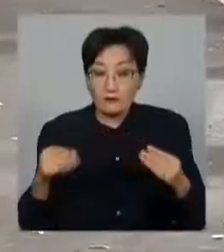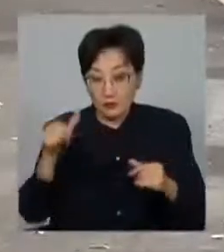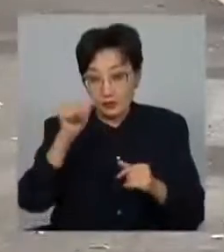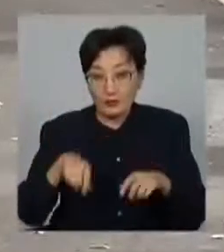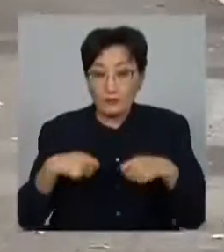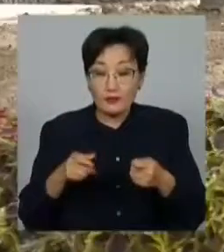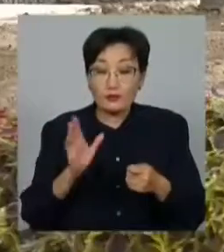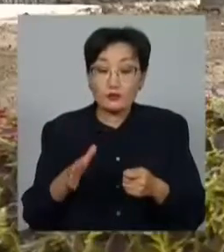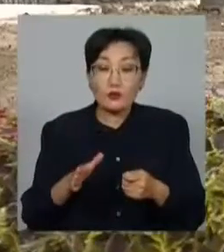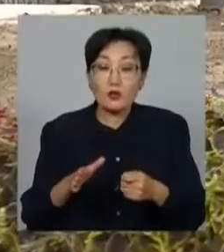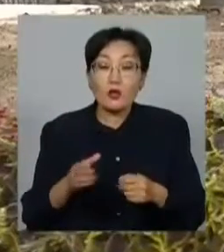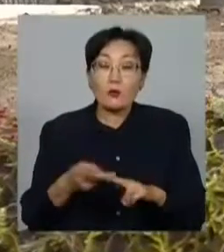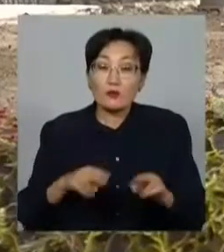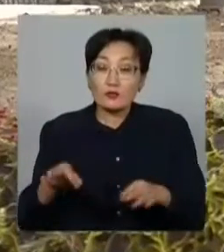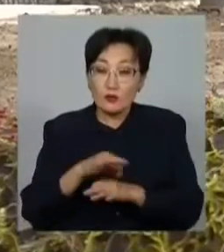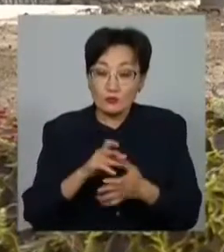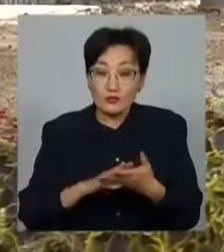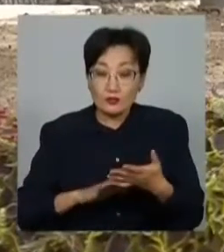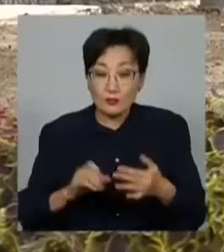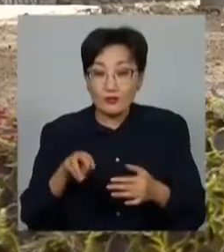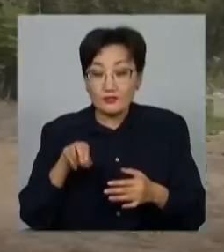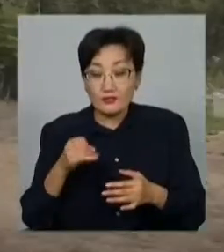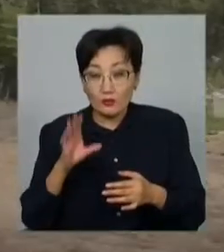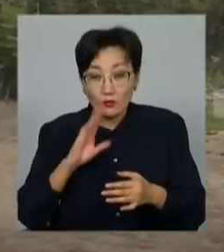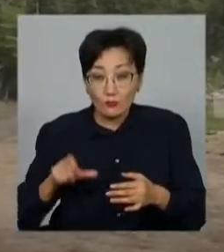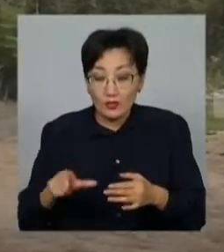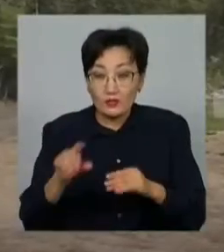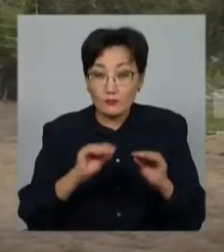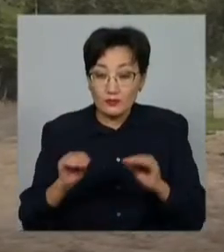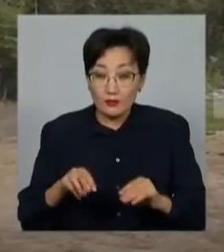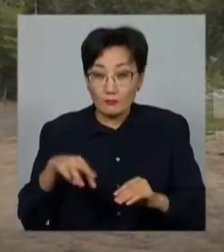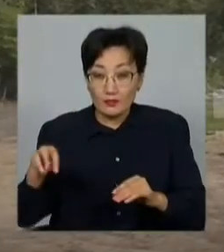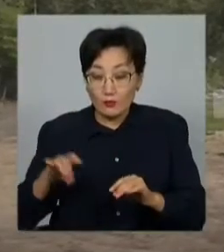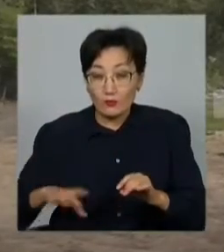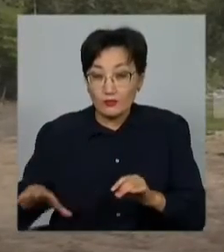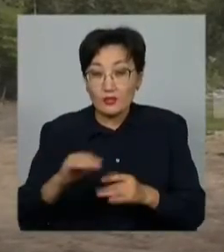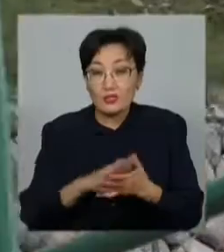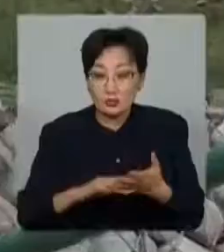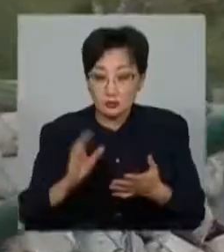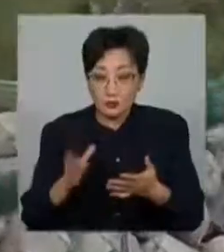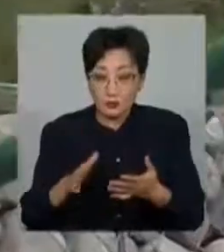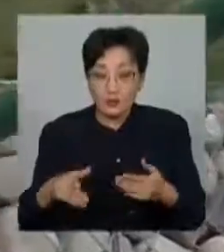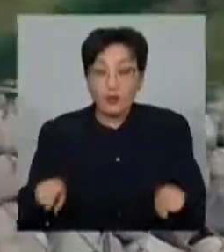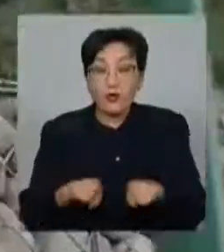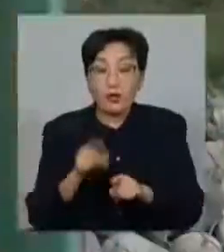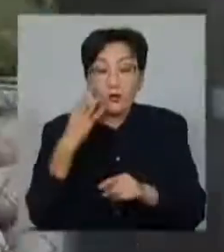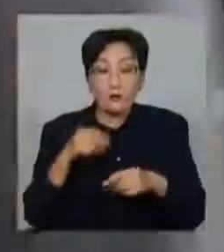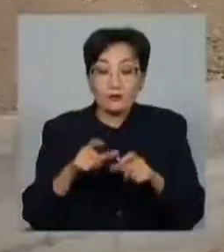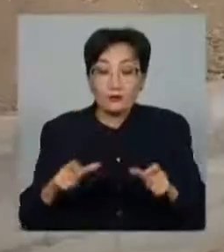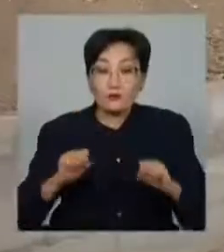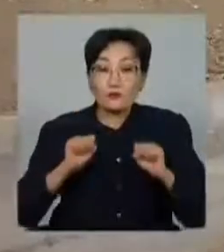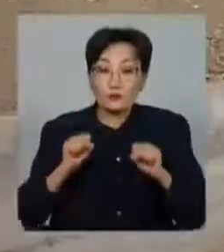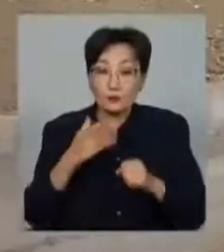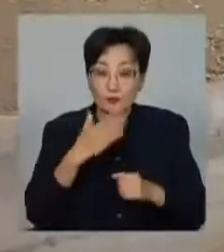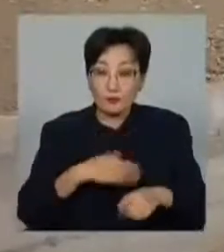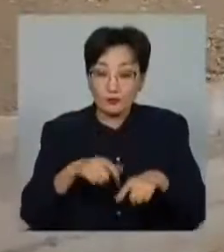берілмек. Алдағы уақытта игі бастама жалғасын тауып, Есентай жағалауын абаттандыру медеуге дейін тағы созылмақ. Осылайша алматылықтар мен спорт